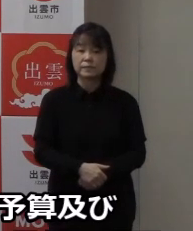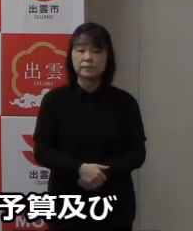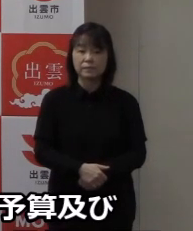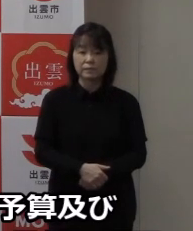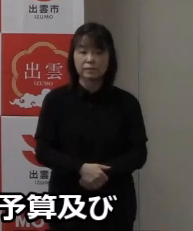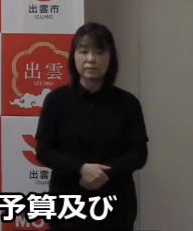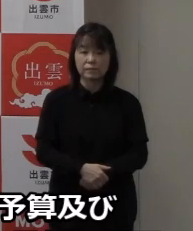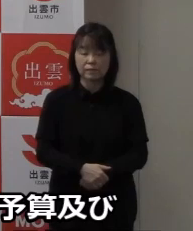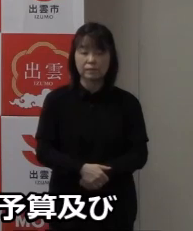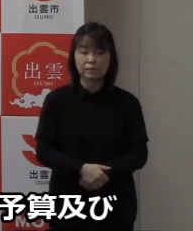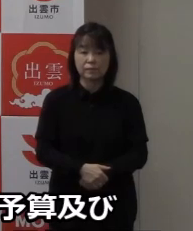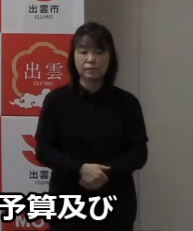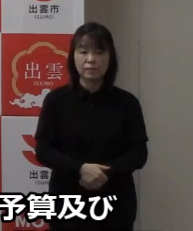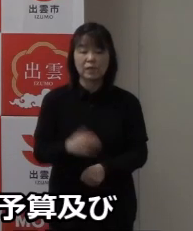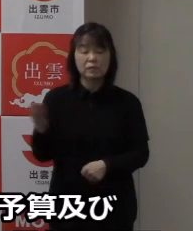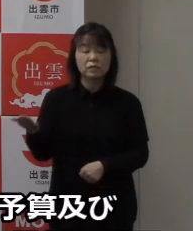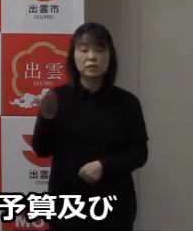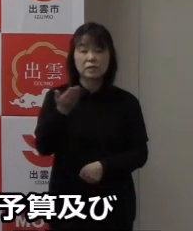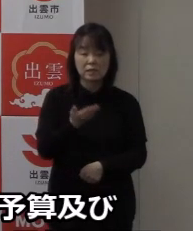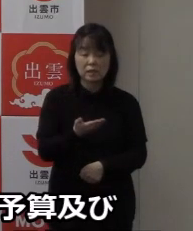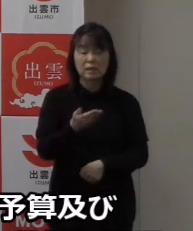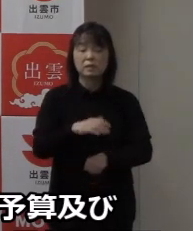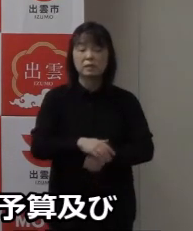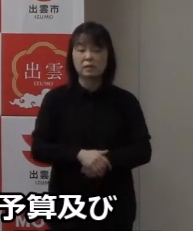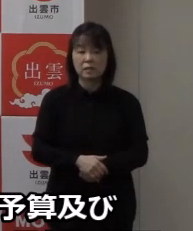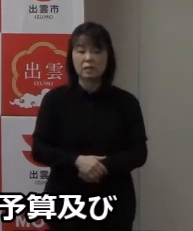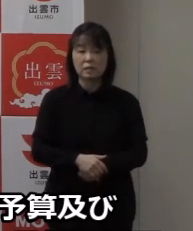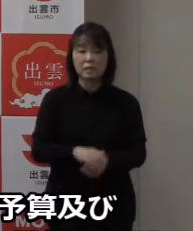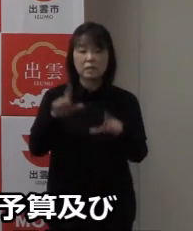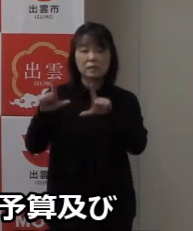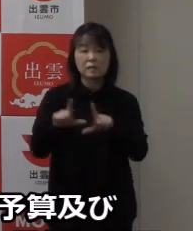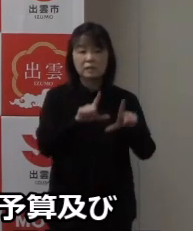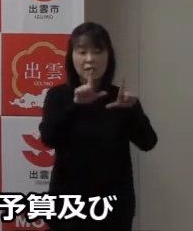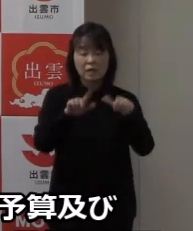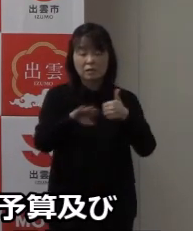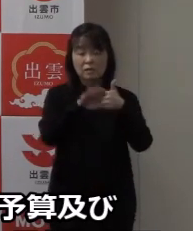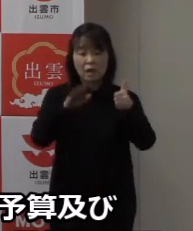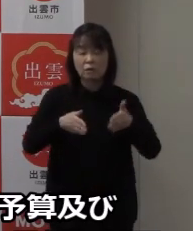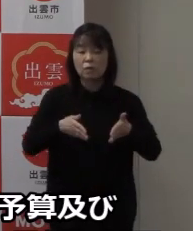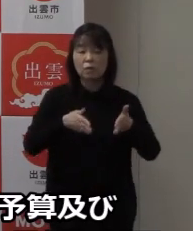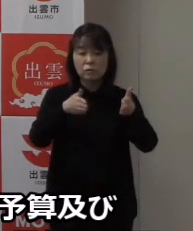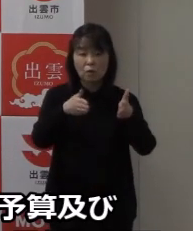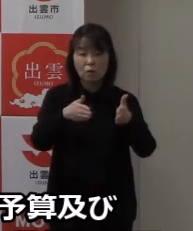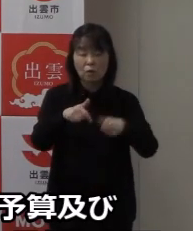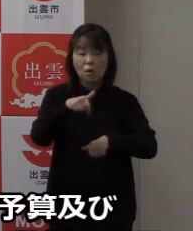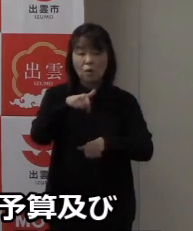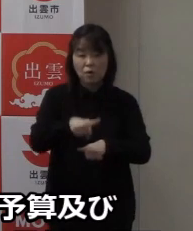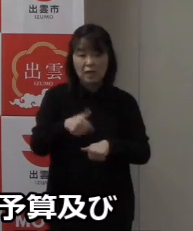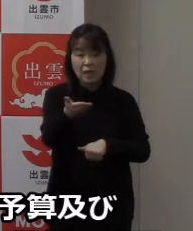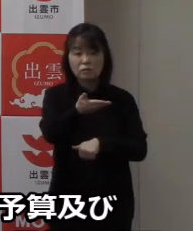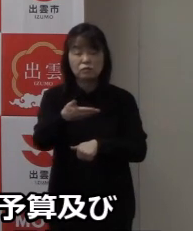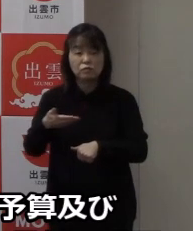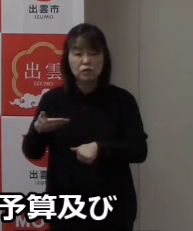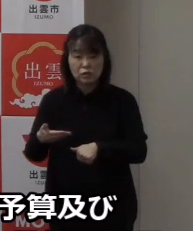次に生活環境道路下水路改良事業、これも第6次生活環境道路改良事業、